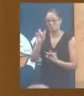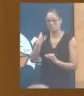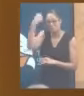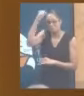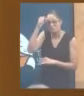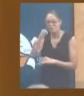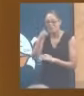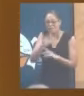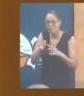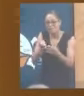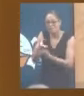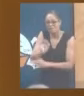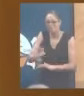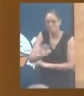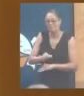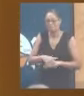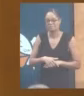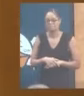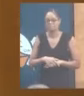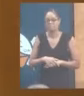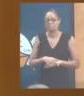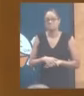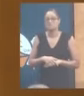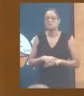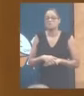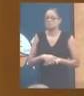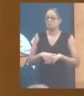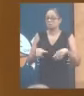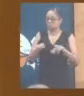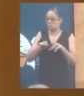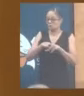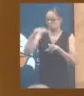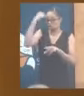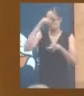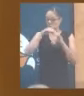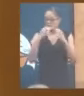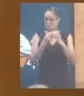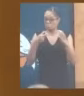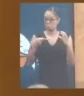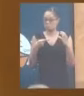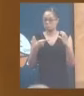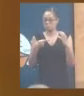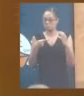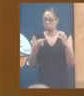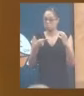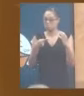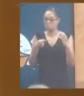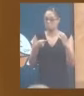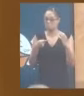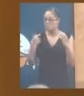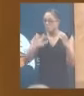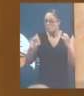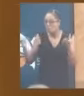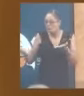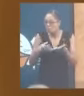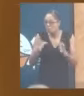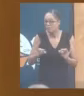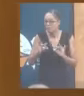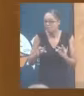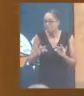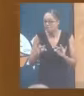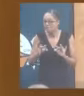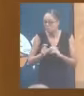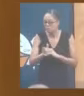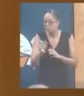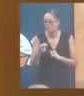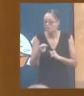de l'INFPA. Et pire, le président de la collectivité n'a pas non plus été informé de cette procédure.